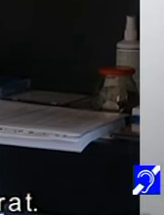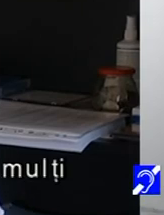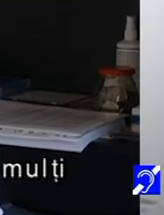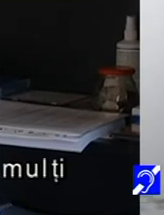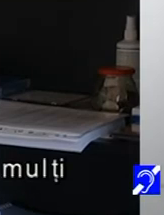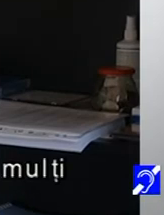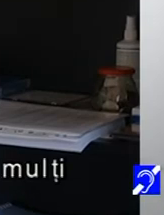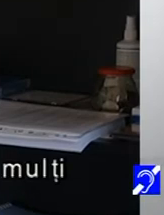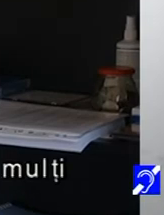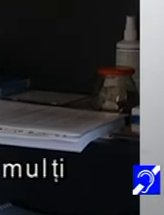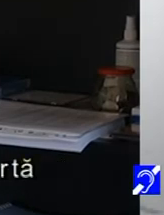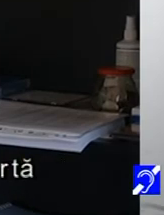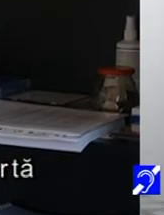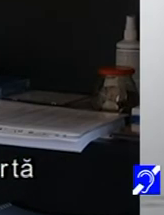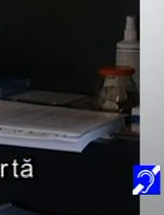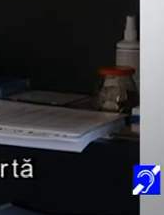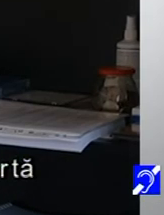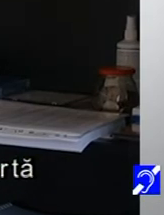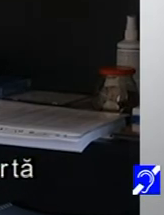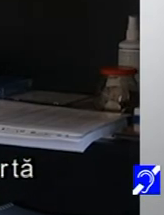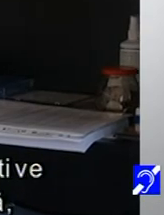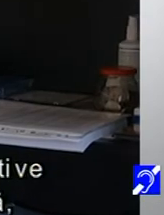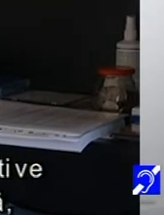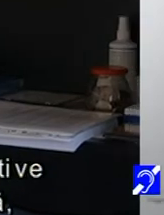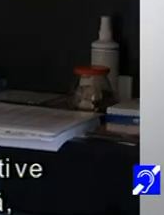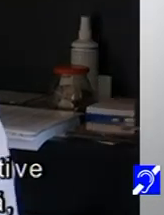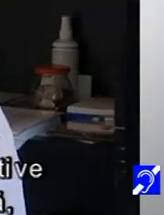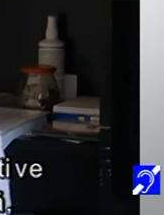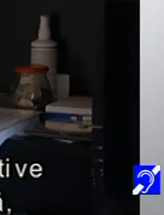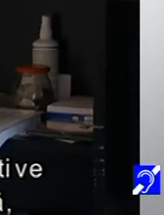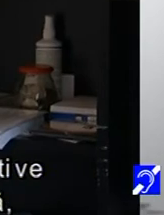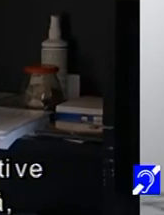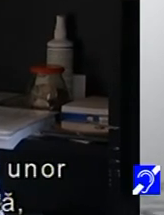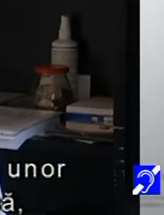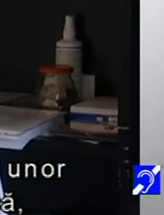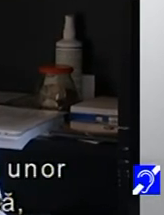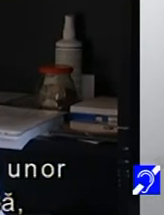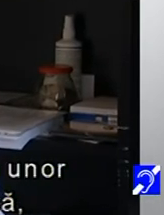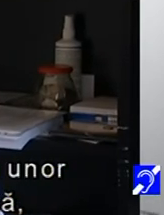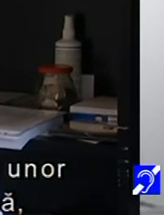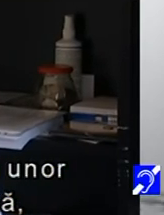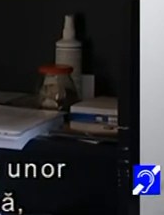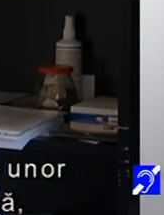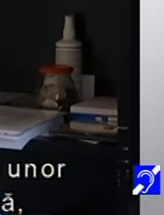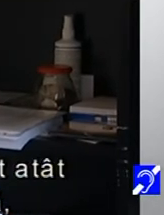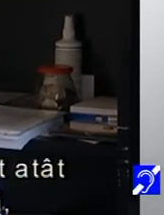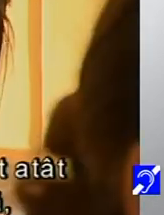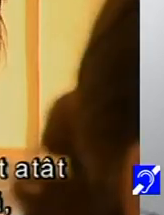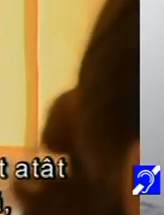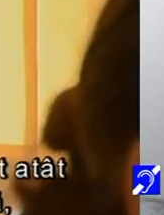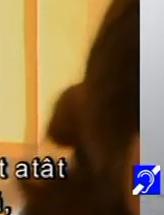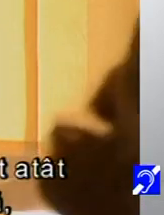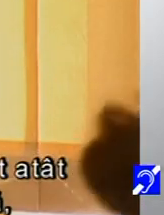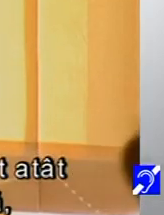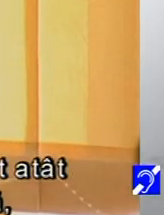gute Praktikumsplätze zu finden für die Leute, also richtig Arbeitserfahrung zu ermöglichen und ich denke, das zieht dann schon auch